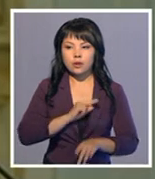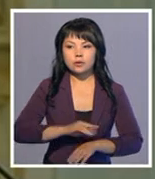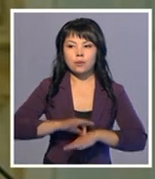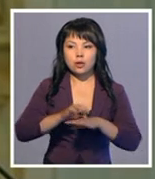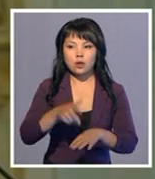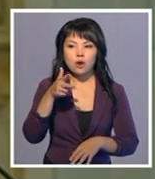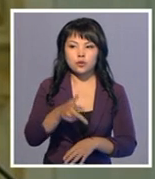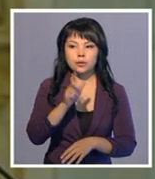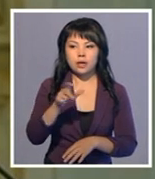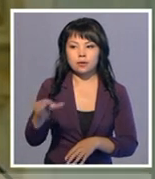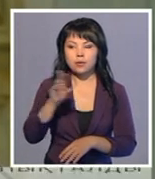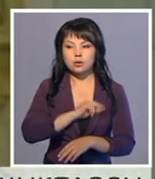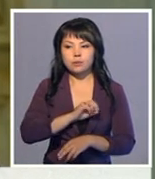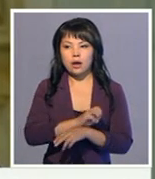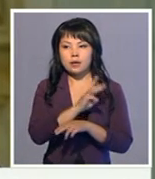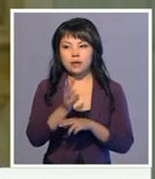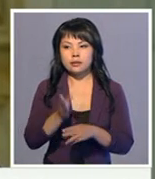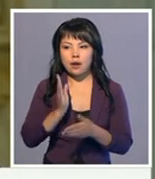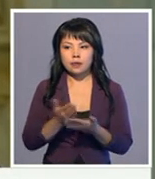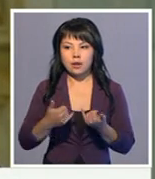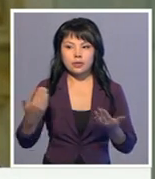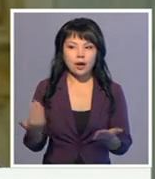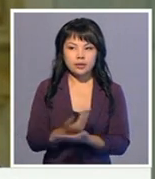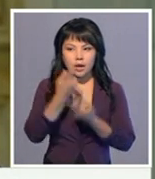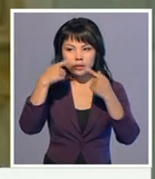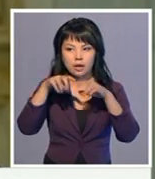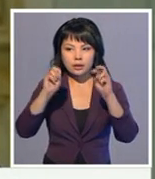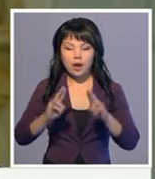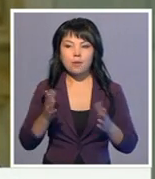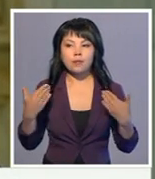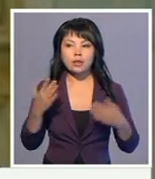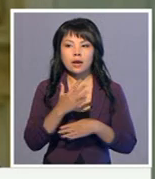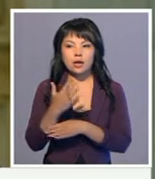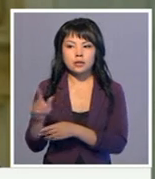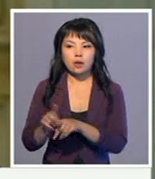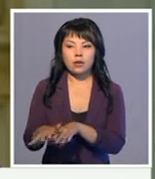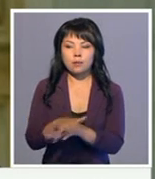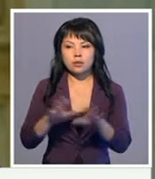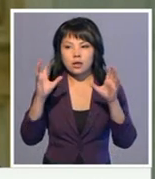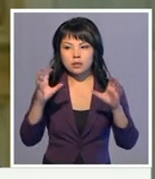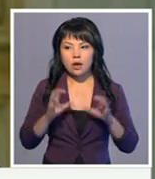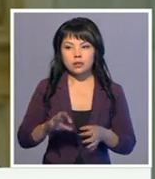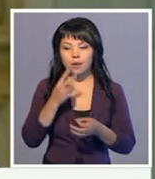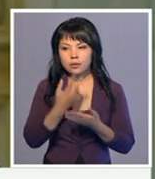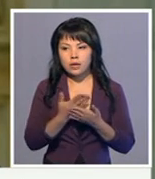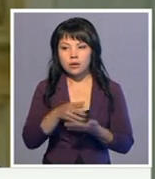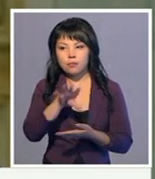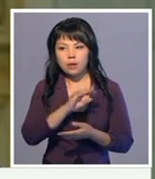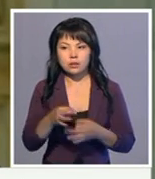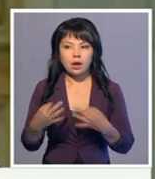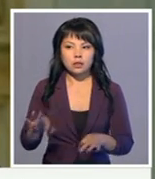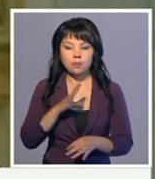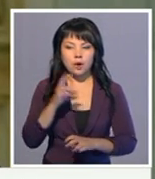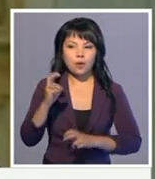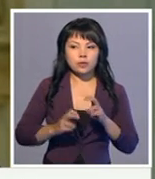қамтылды. Ал қаладағы Алатау инновациялық технологиялар паркі былтырдан бері заң жүзінде барлық салықтан босатылды. Нәтижесінде ондағы